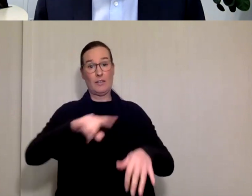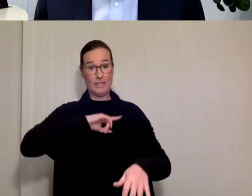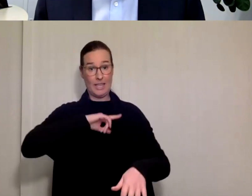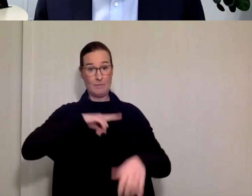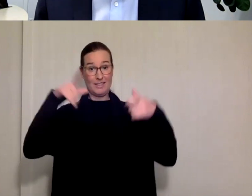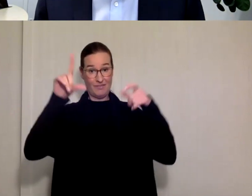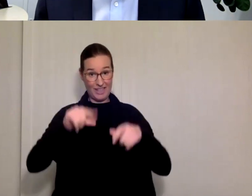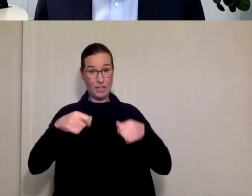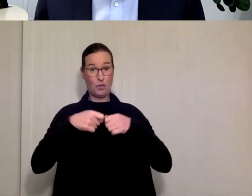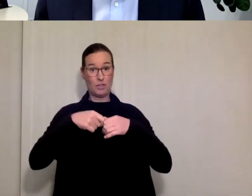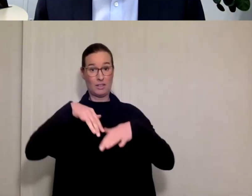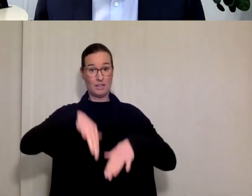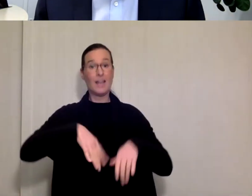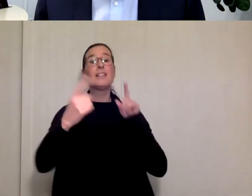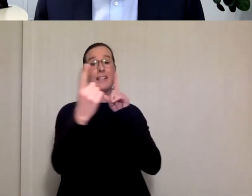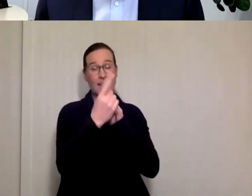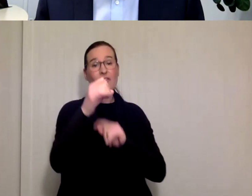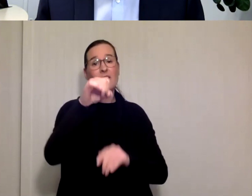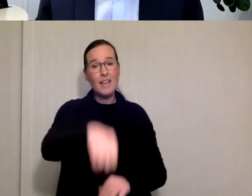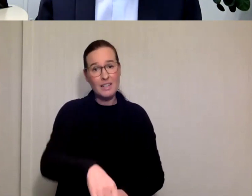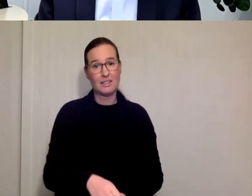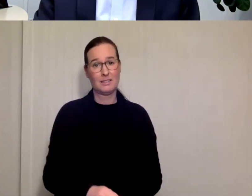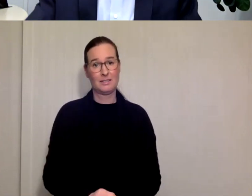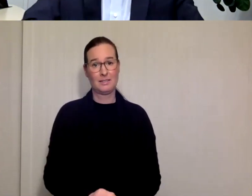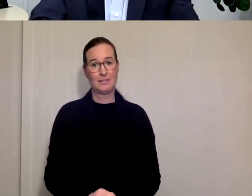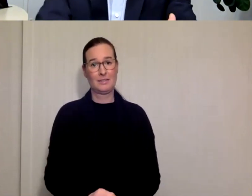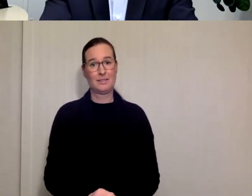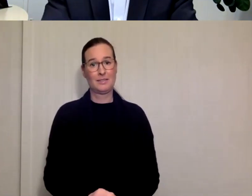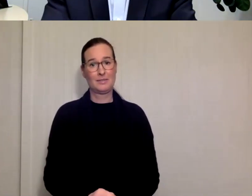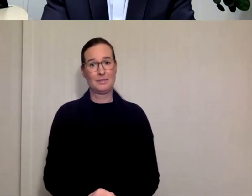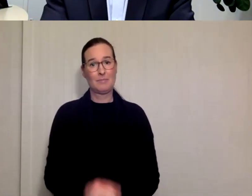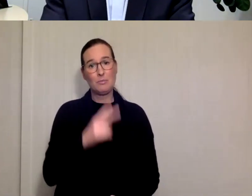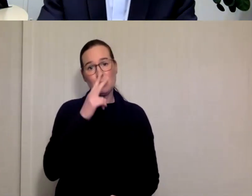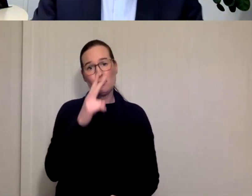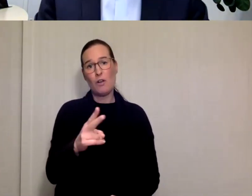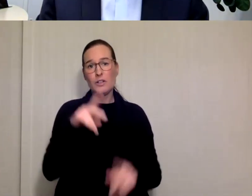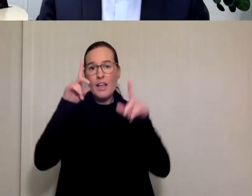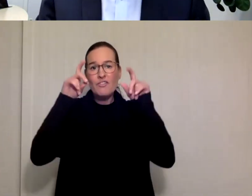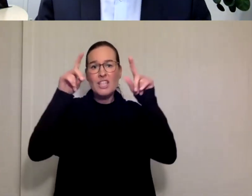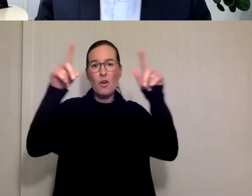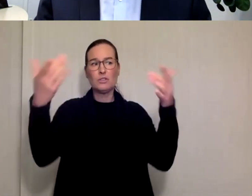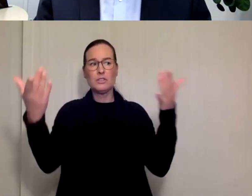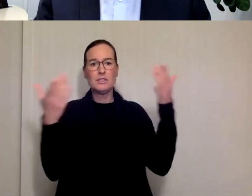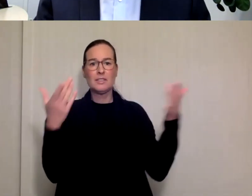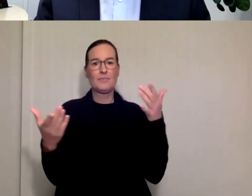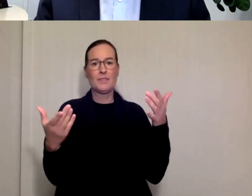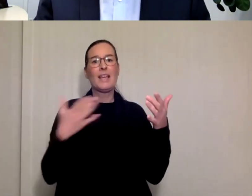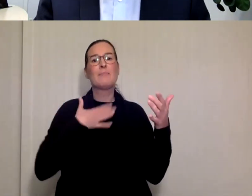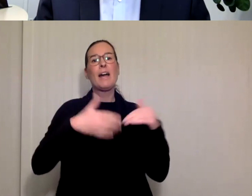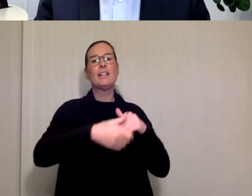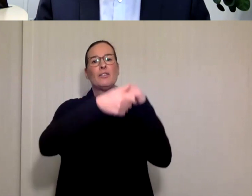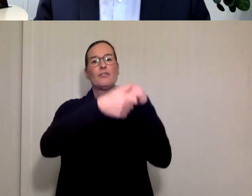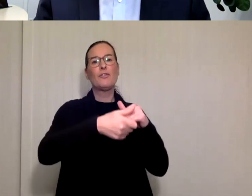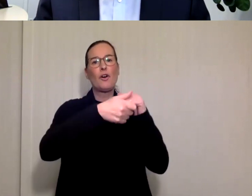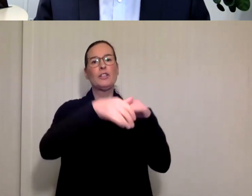ist jetzt wieder die Mathematik des Virus, man muss sich anschauen, in Anführungsstrichen, wie viele Freunde treffen meine Freunde? Wie viele Kontakte